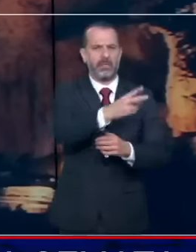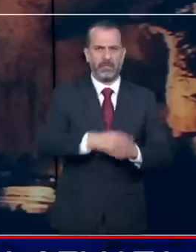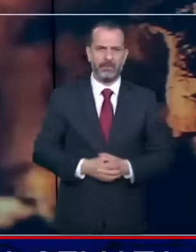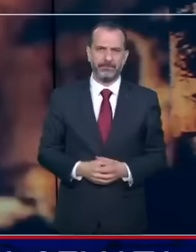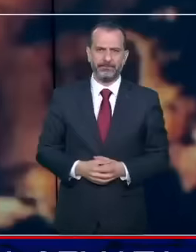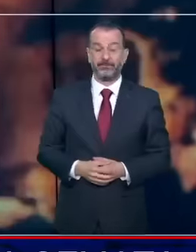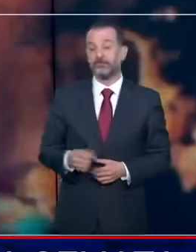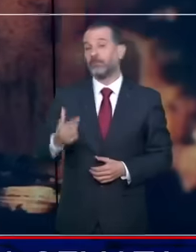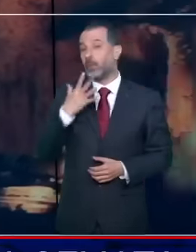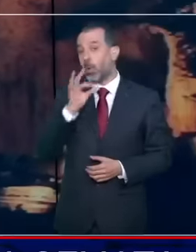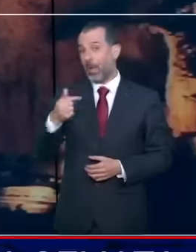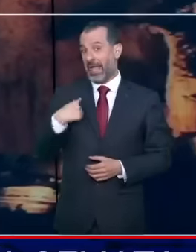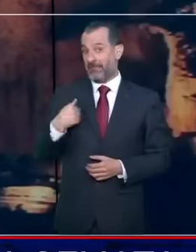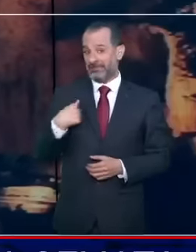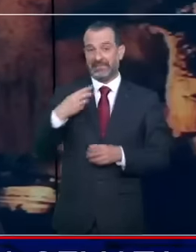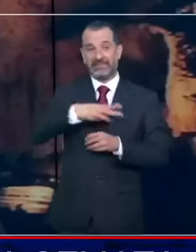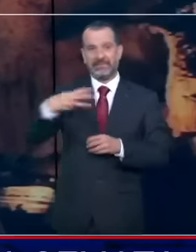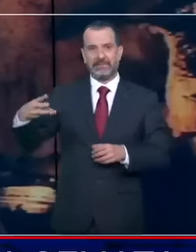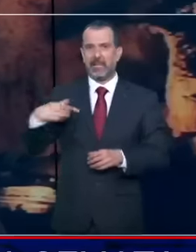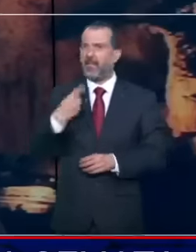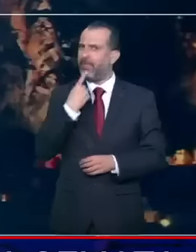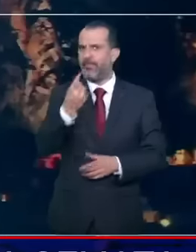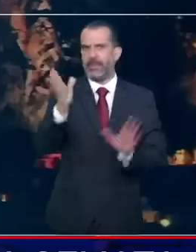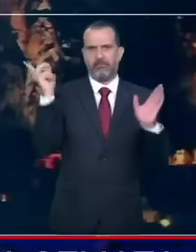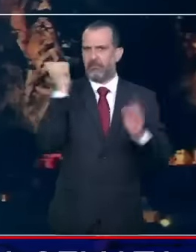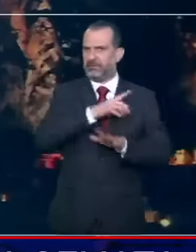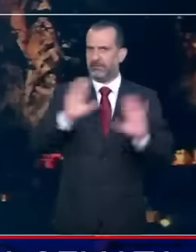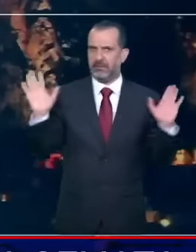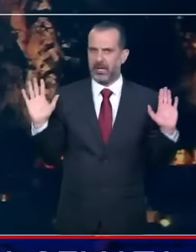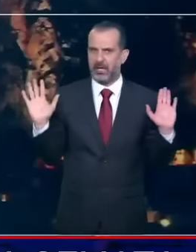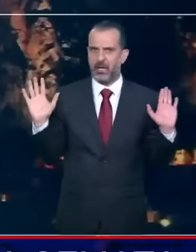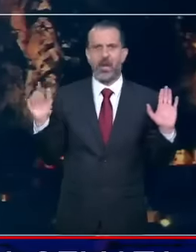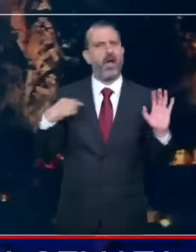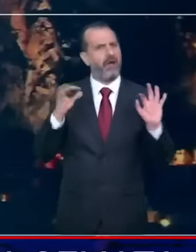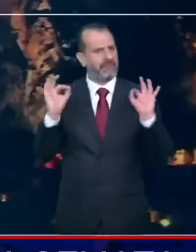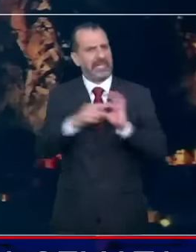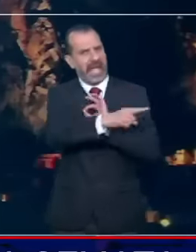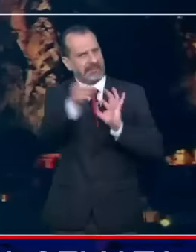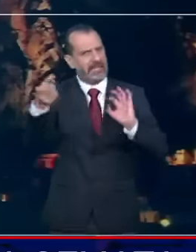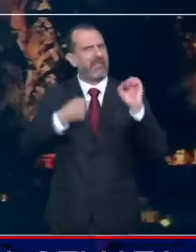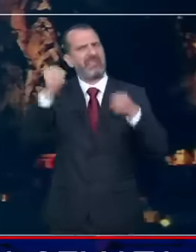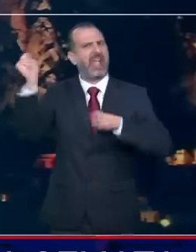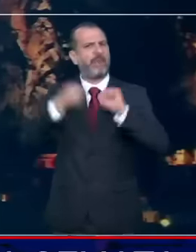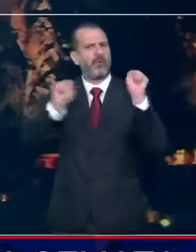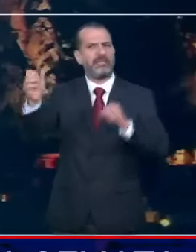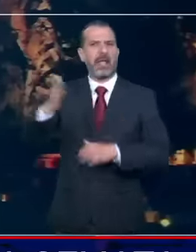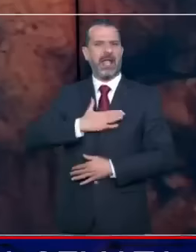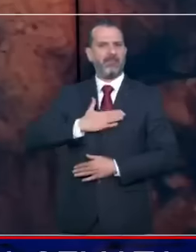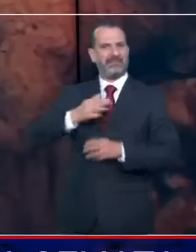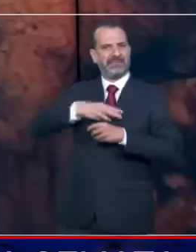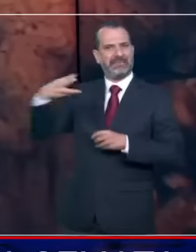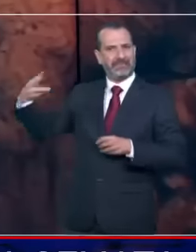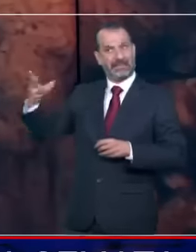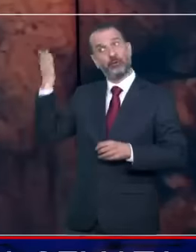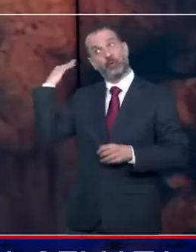Εμείς δεν σας είπαμε ψέματα. Μπορεί να διαφωνείτε με τη στάση του ΣΥΡΙΖΑ